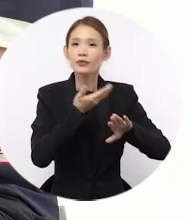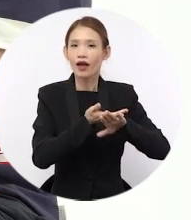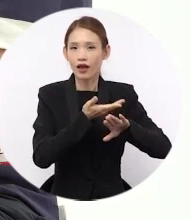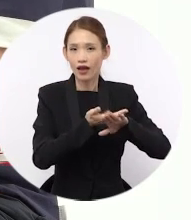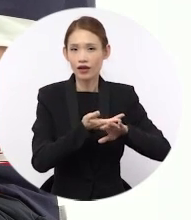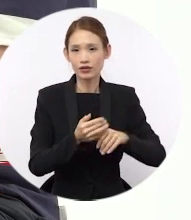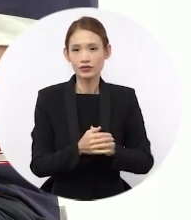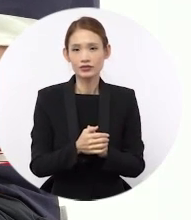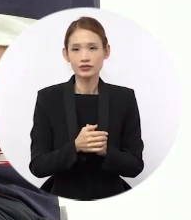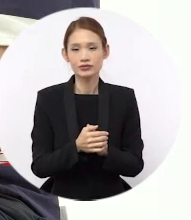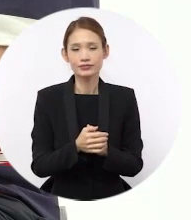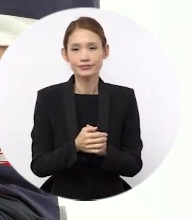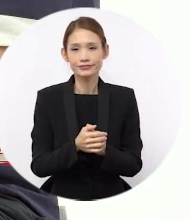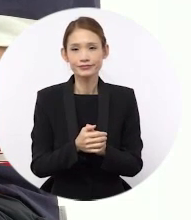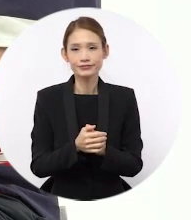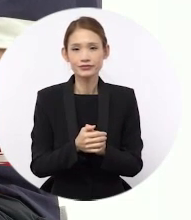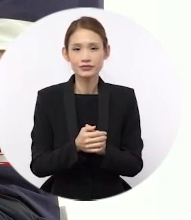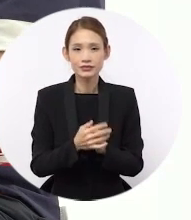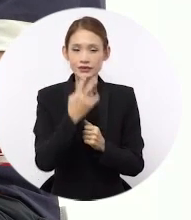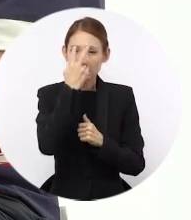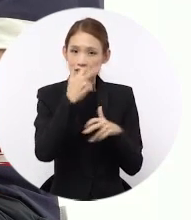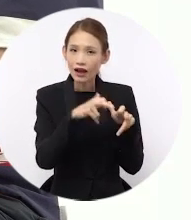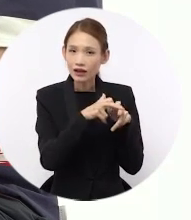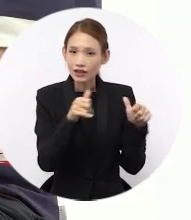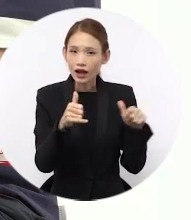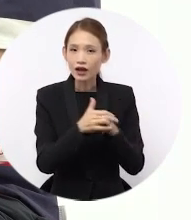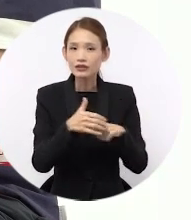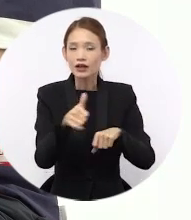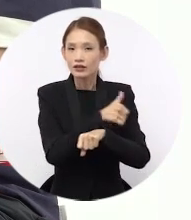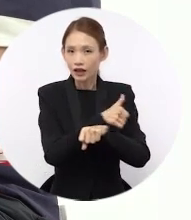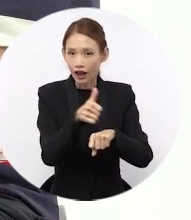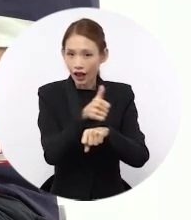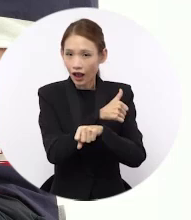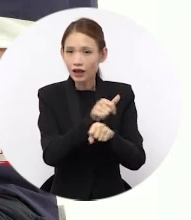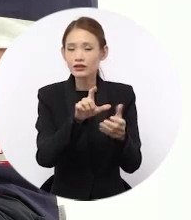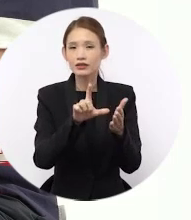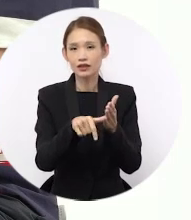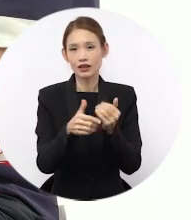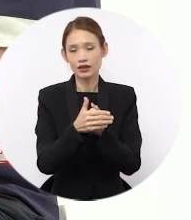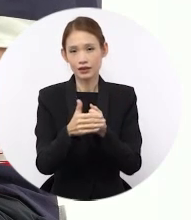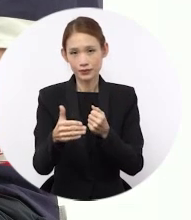다르게 이제 시각장애인들이 다니다 보니까